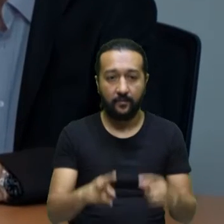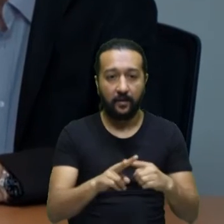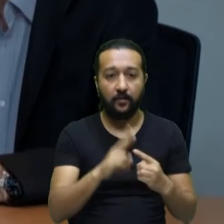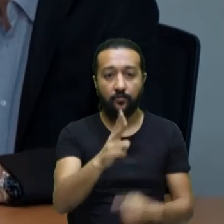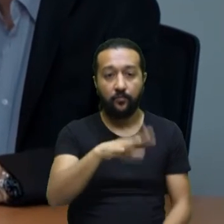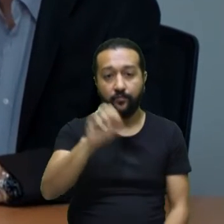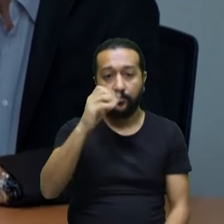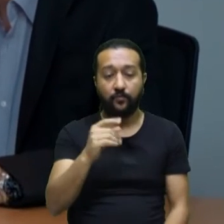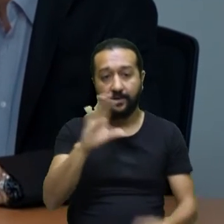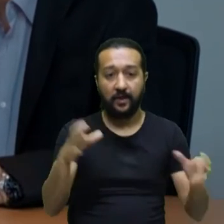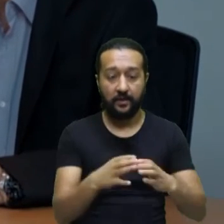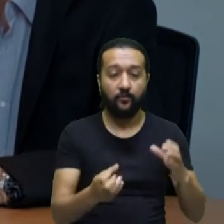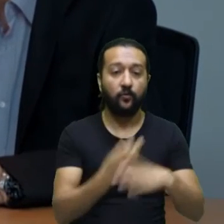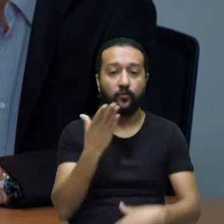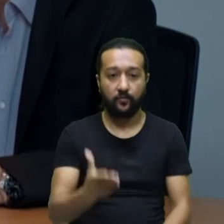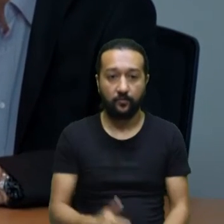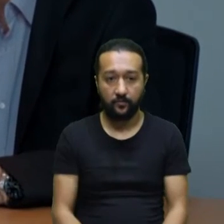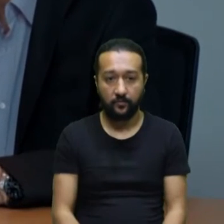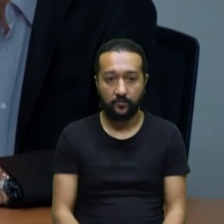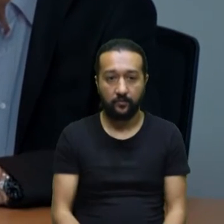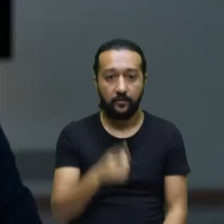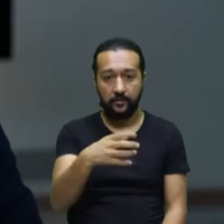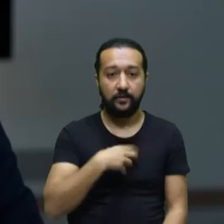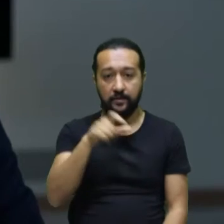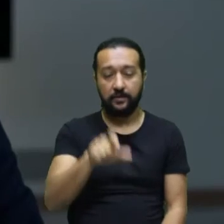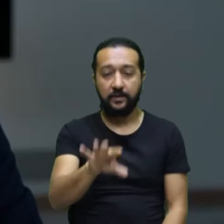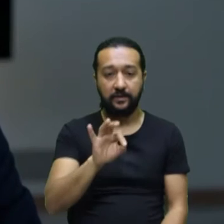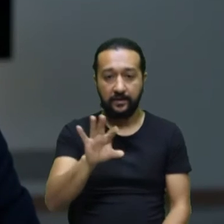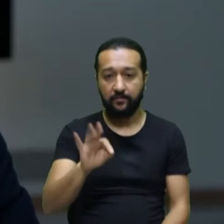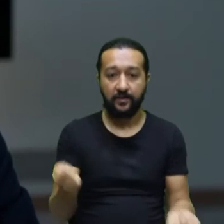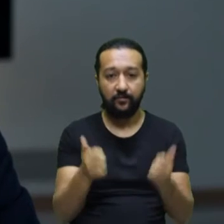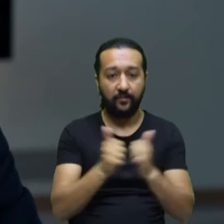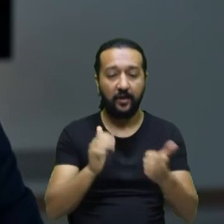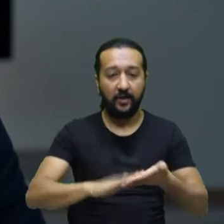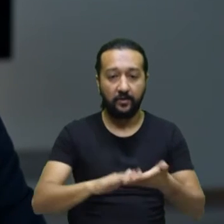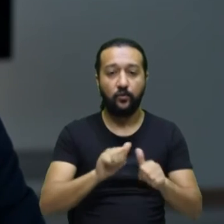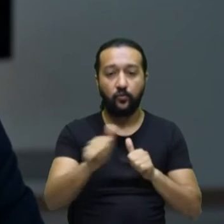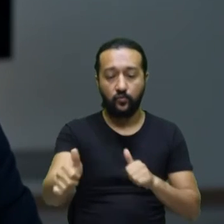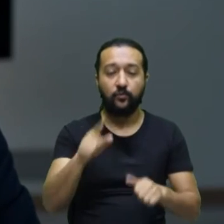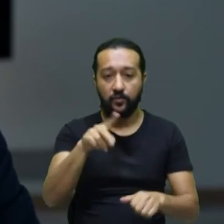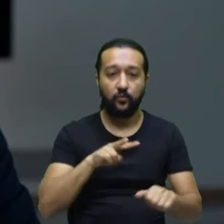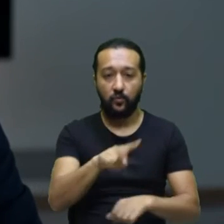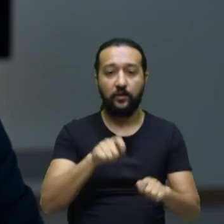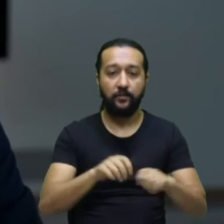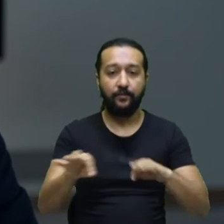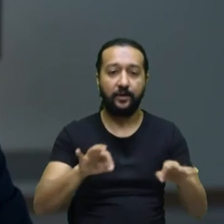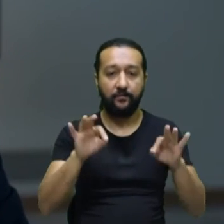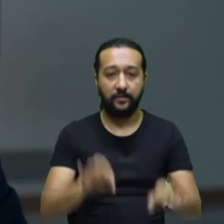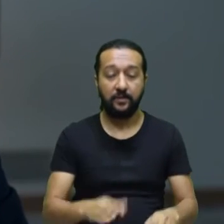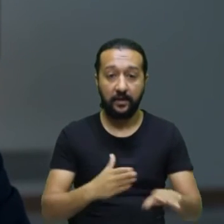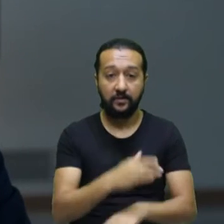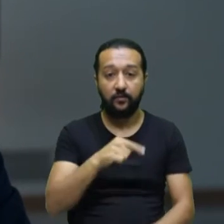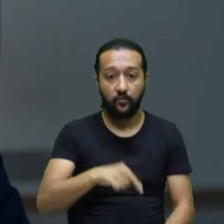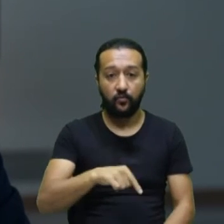Kenan'ın başında olacağı bir ekip kuruyoruz. Kendi seçtiği çalışma arkadaşlarıyla uzun vadeli bir yola çıkacak.